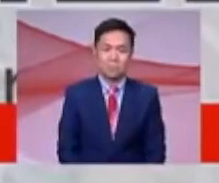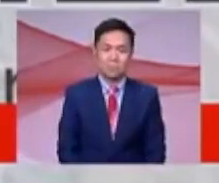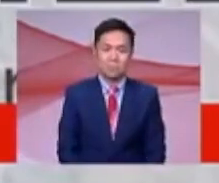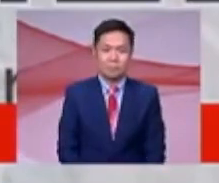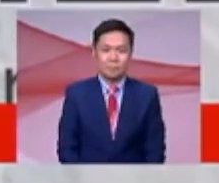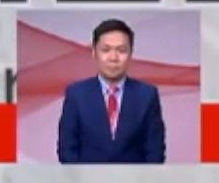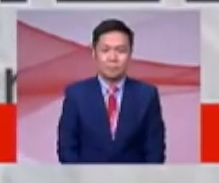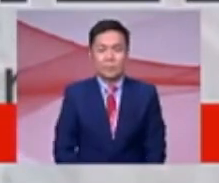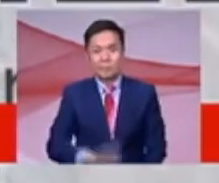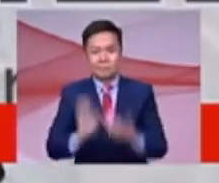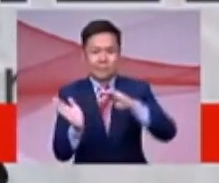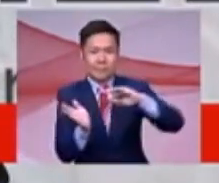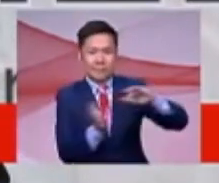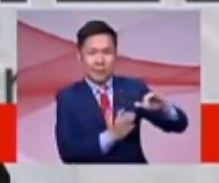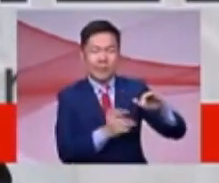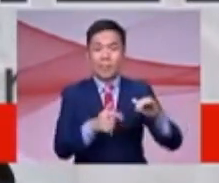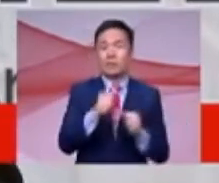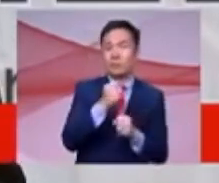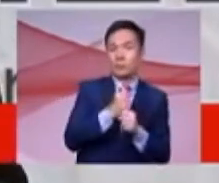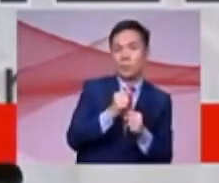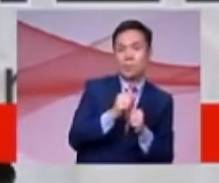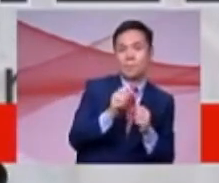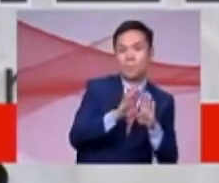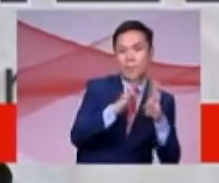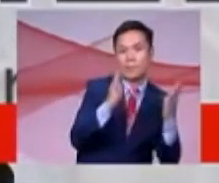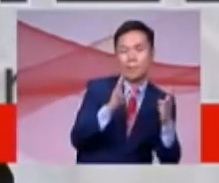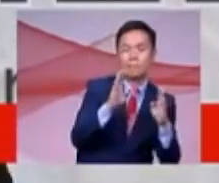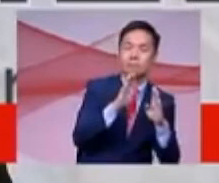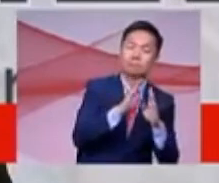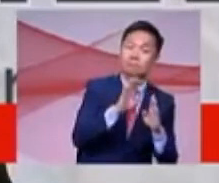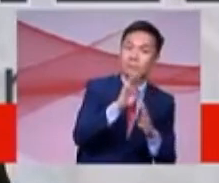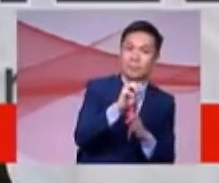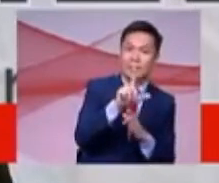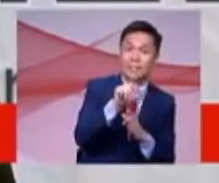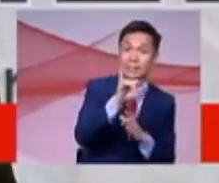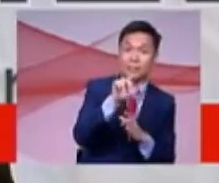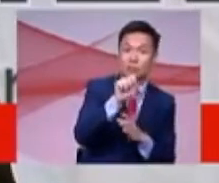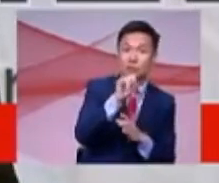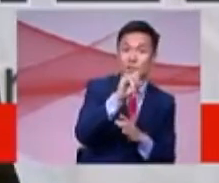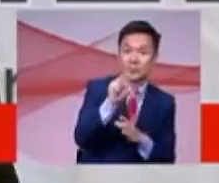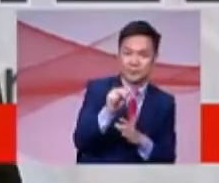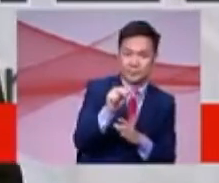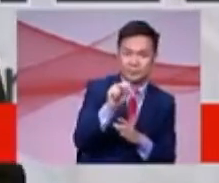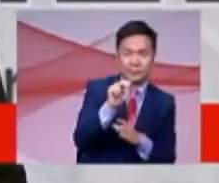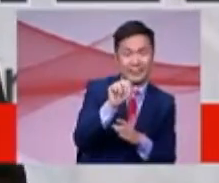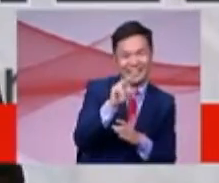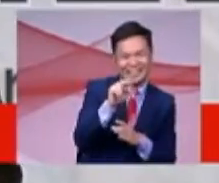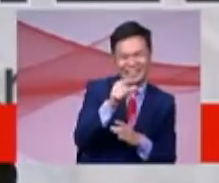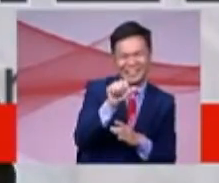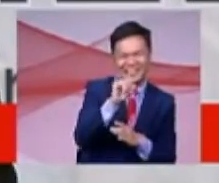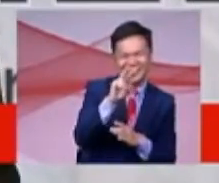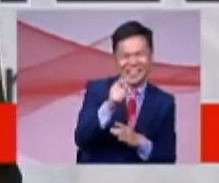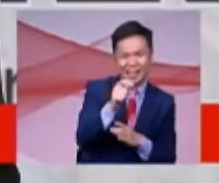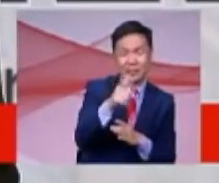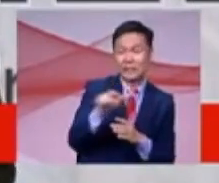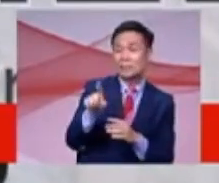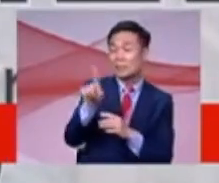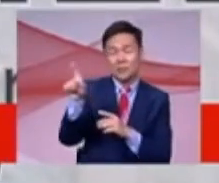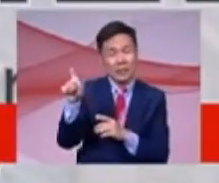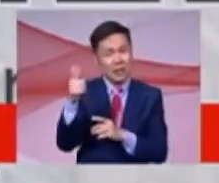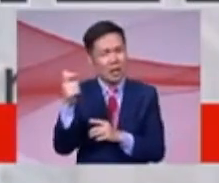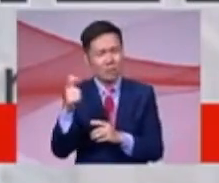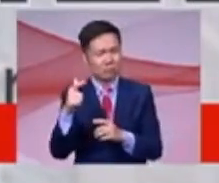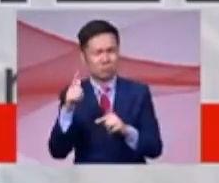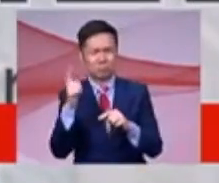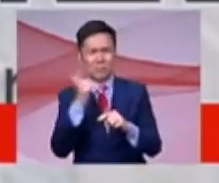Good evening, Tan Sri. Ravin from the Malaysian side. Tan Sri, you mentioned about gatherings. Try to avoid large crowd and